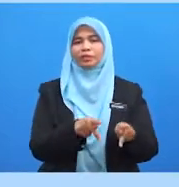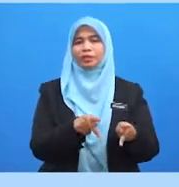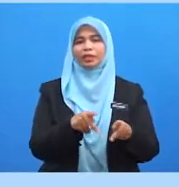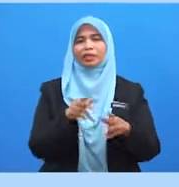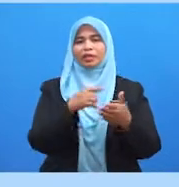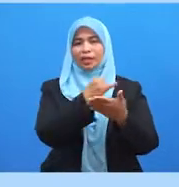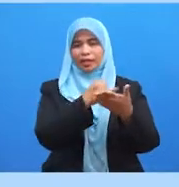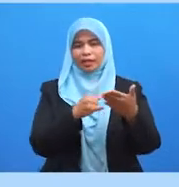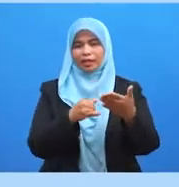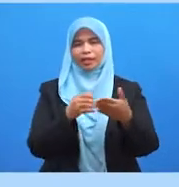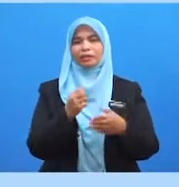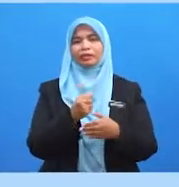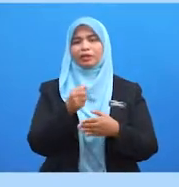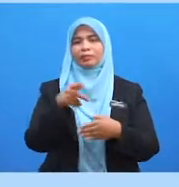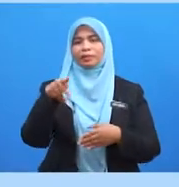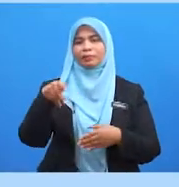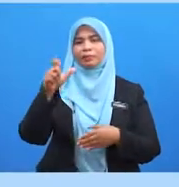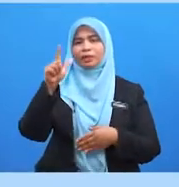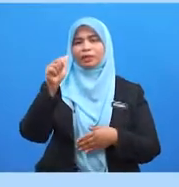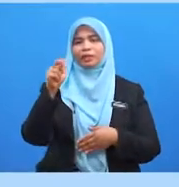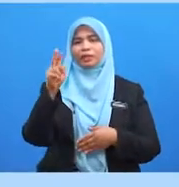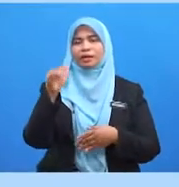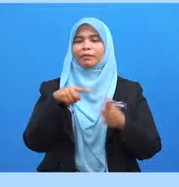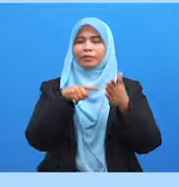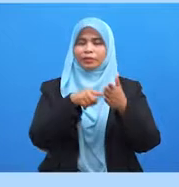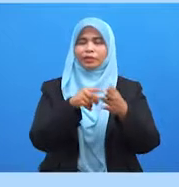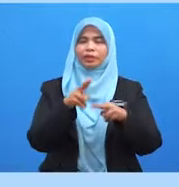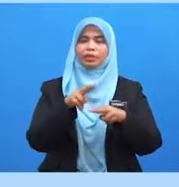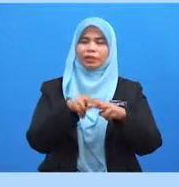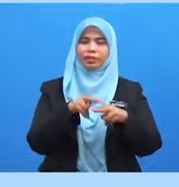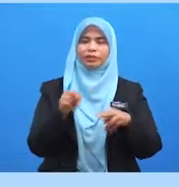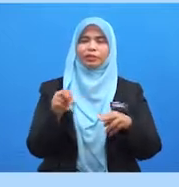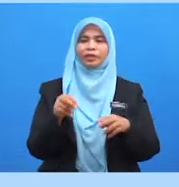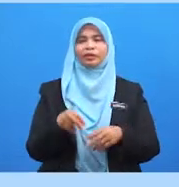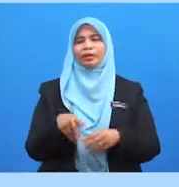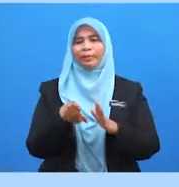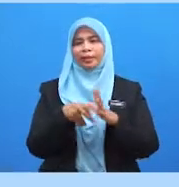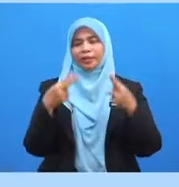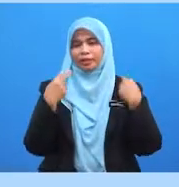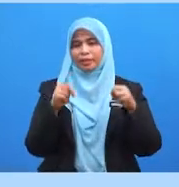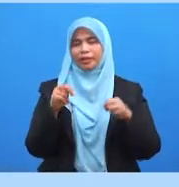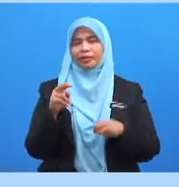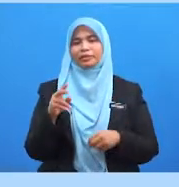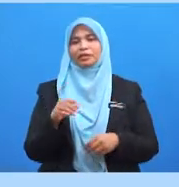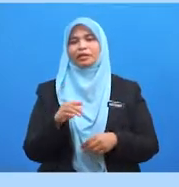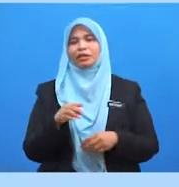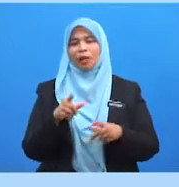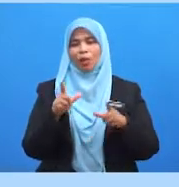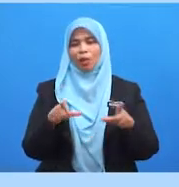lakaran atau pelan yang menunjukkan kedudukan perniagaan atau lokasi di mana